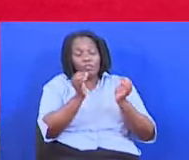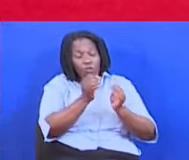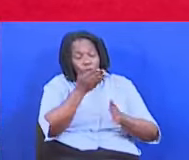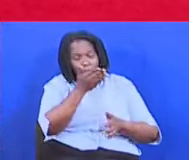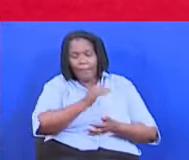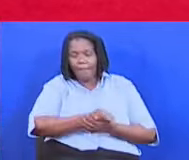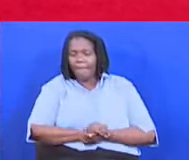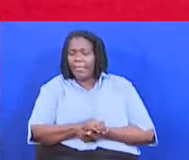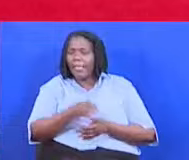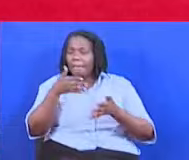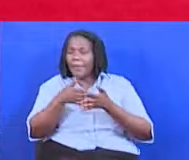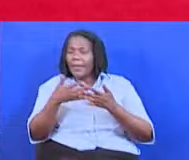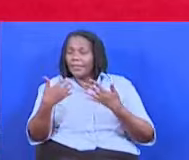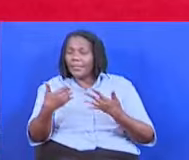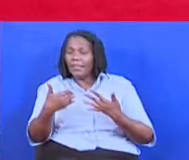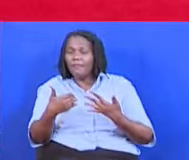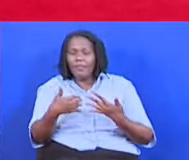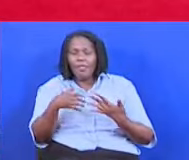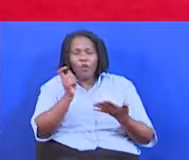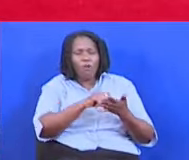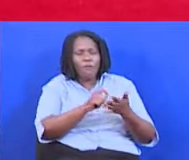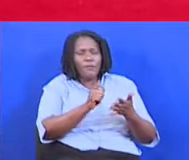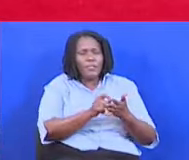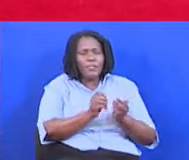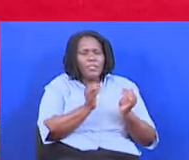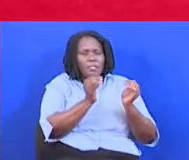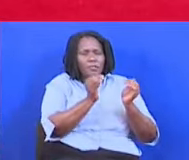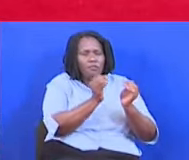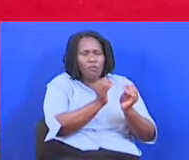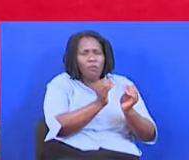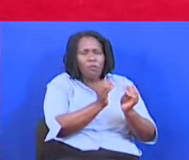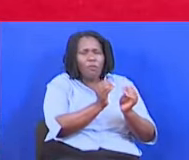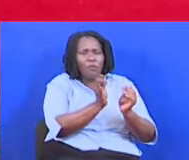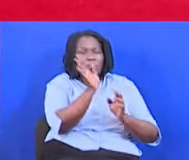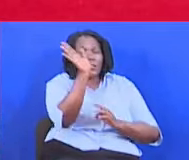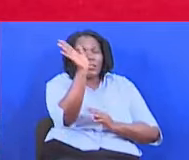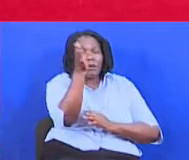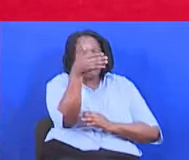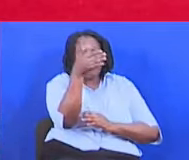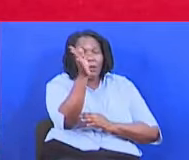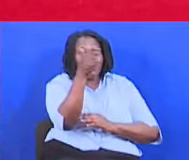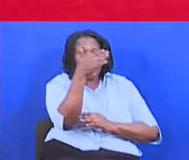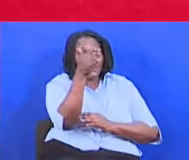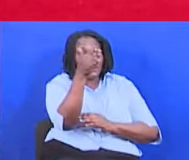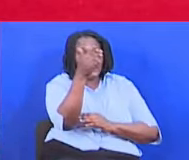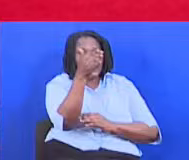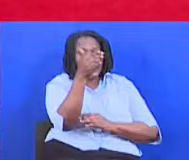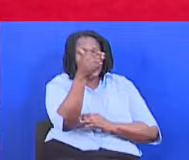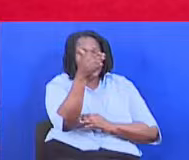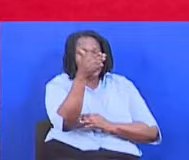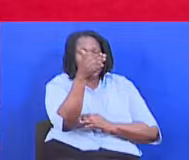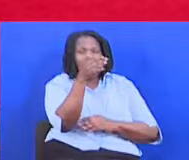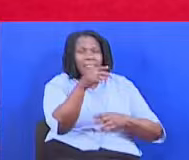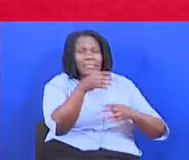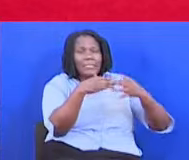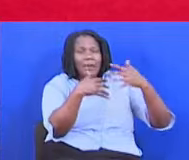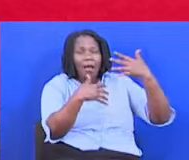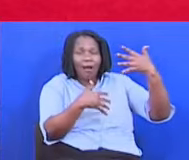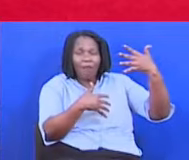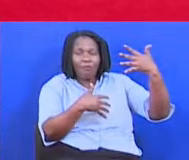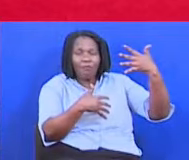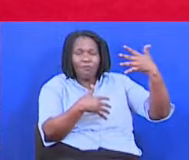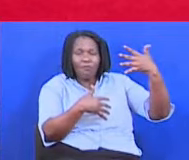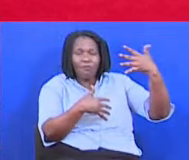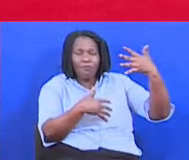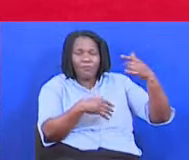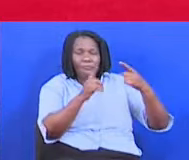Hadi sasa Zanzibar kuna tayari zimekwishafunguliwa ofisi za ubalozi ndogo 5